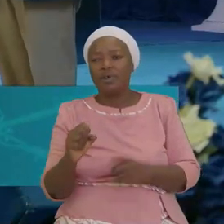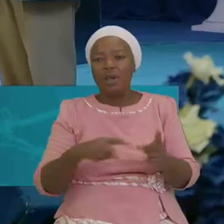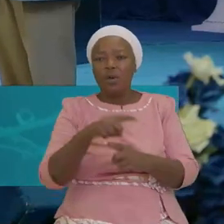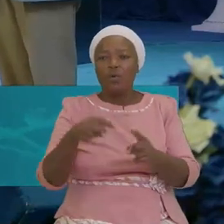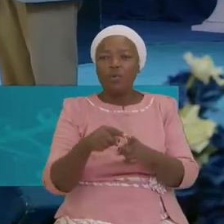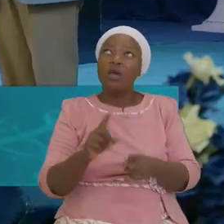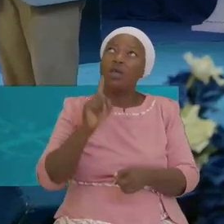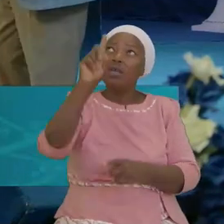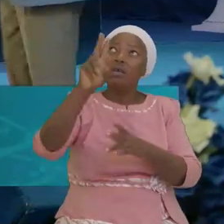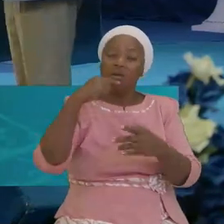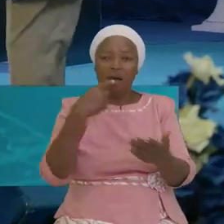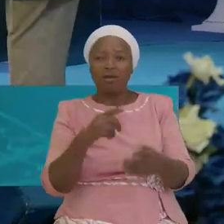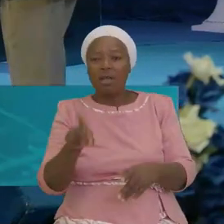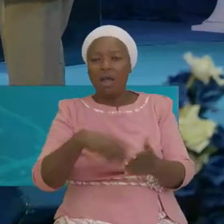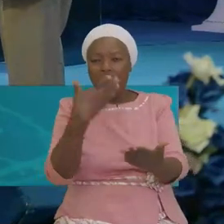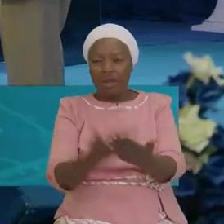Il dit, lorsqu'il viendra,